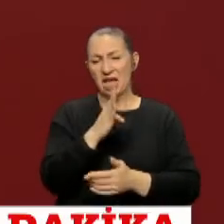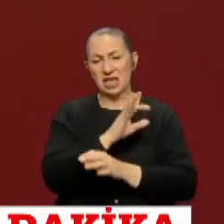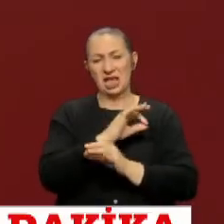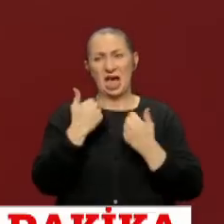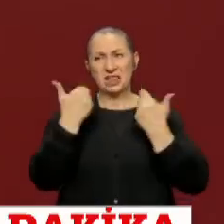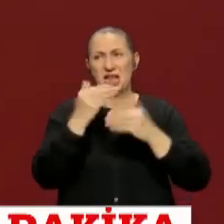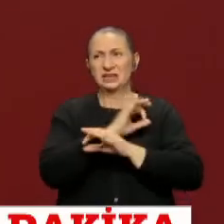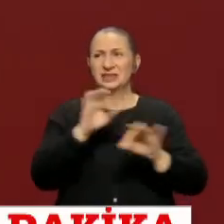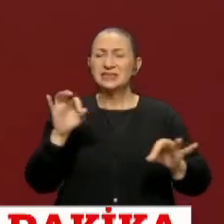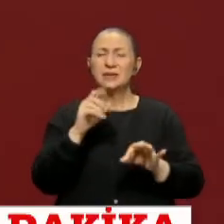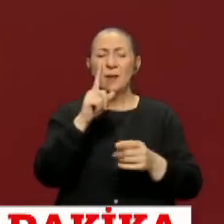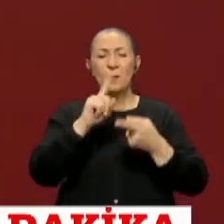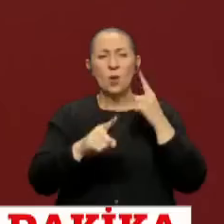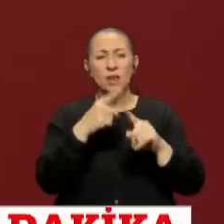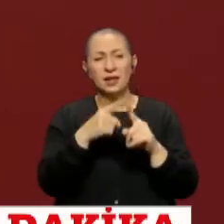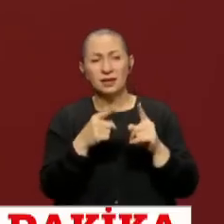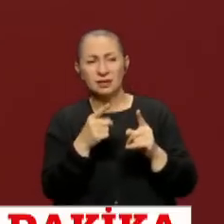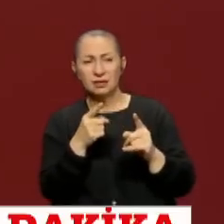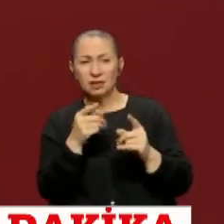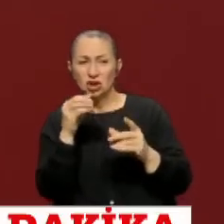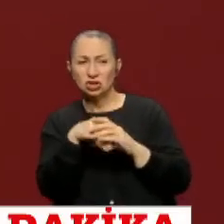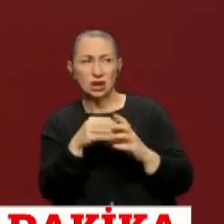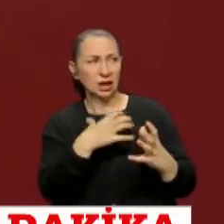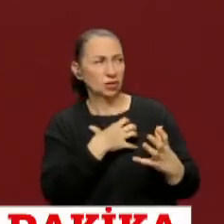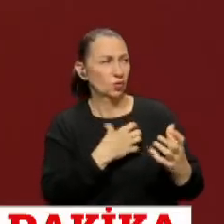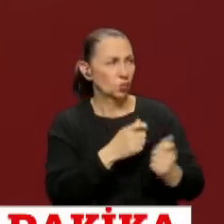adaletsizliği bir siyasi araç haline getirip